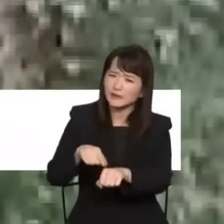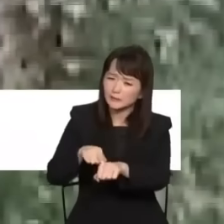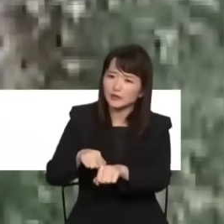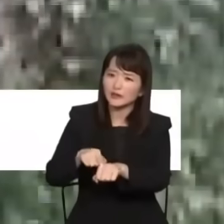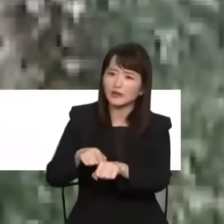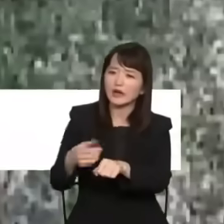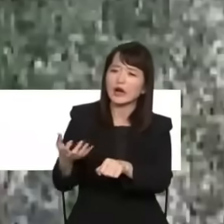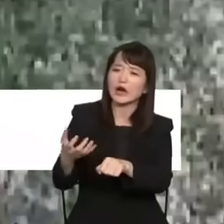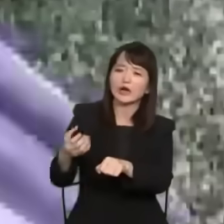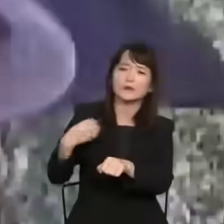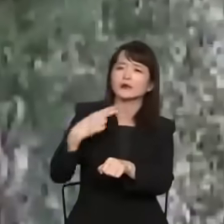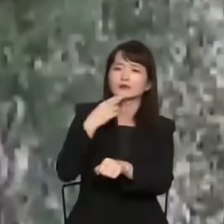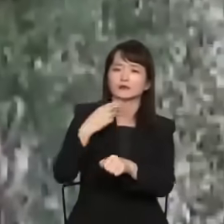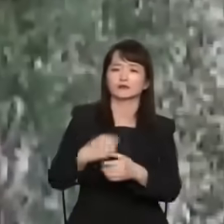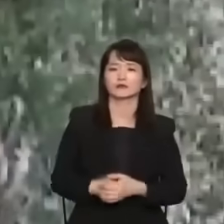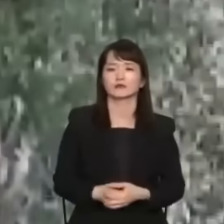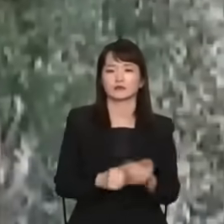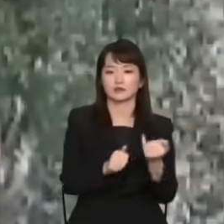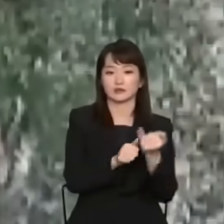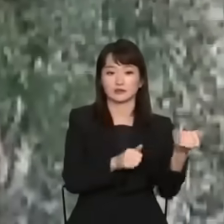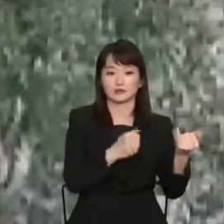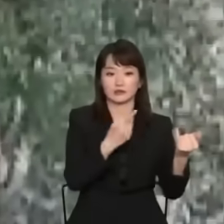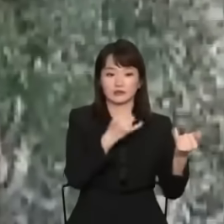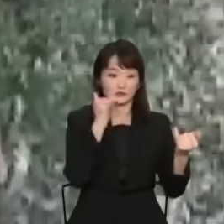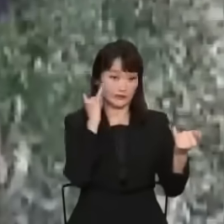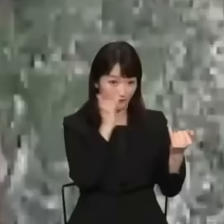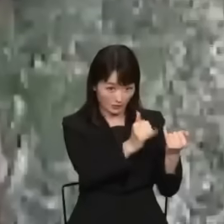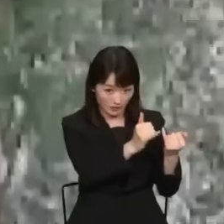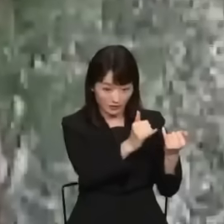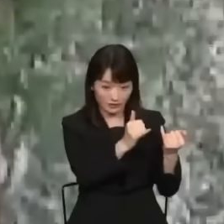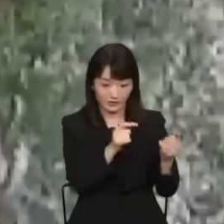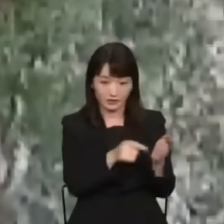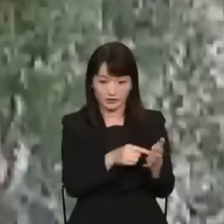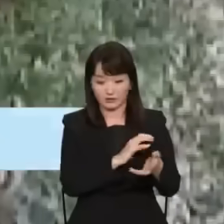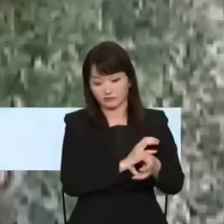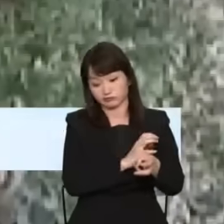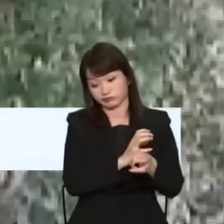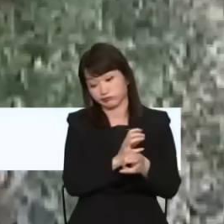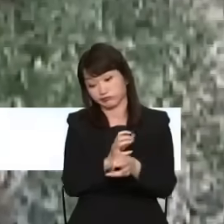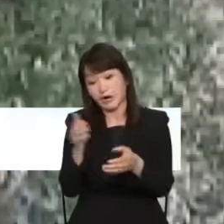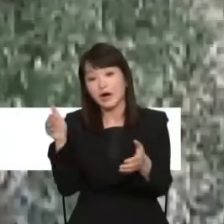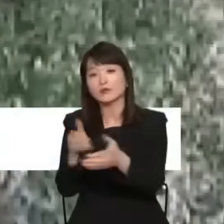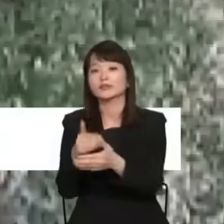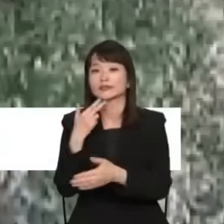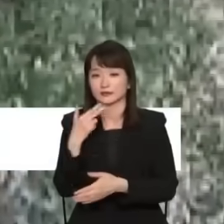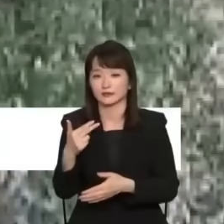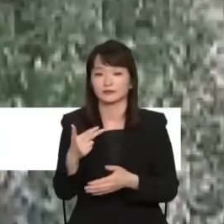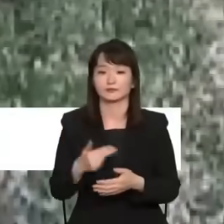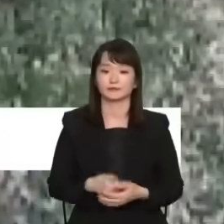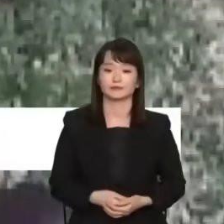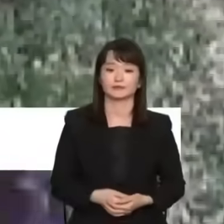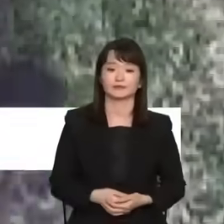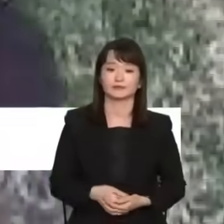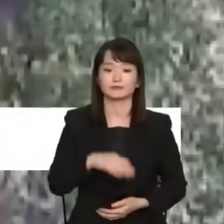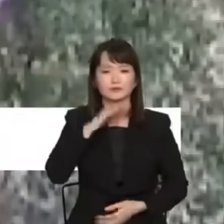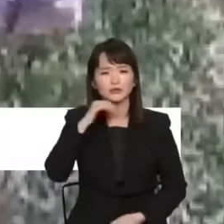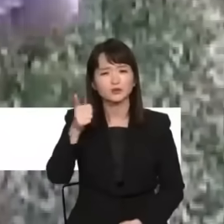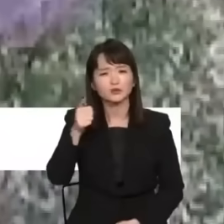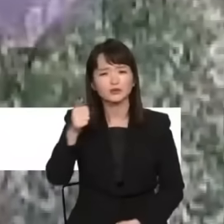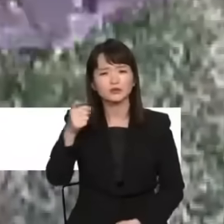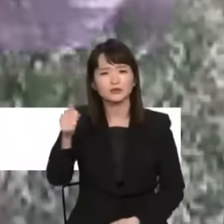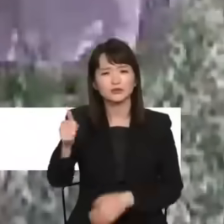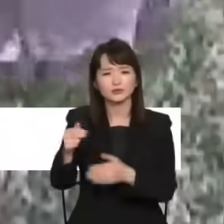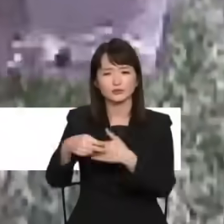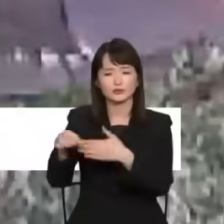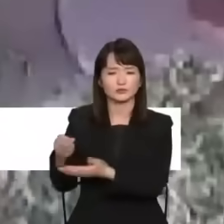대한 반응도 없었고요. 아내가 119에 신고를 했고 구급대원이 7분 만에 도착했습니다. 50대 남성은